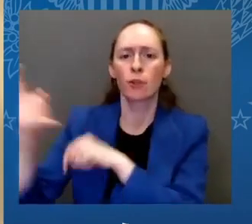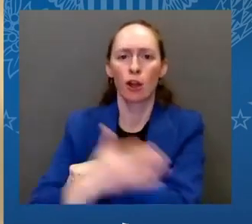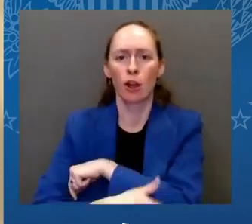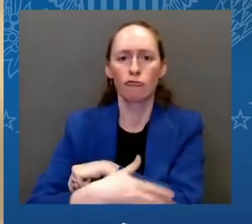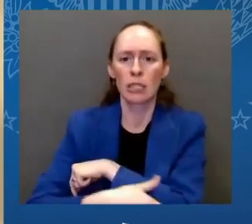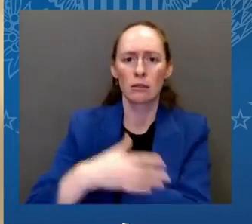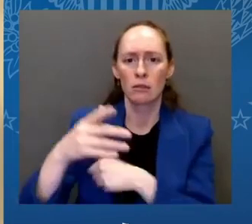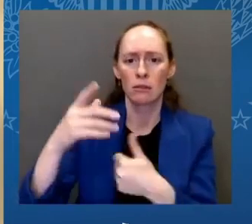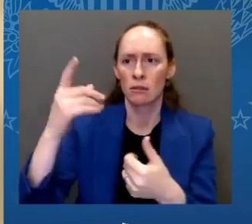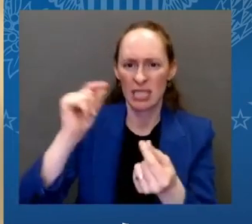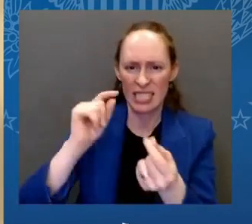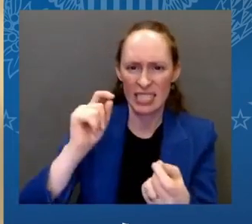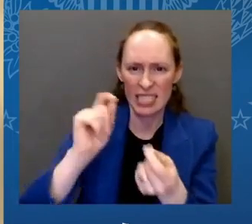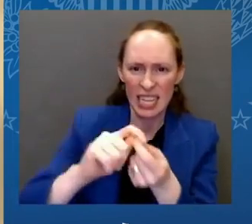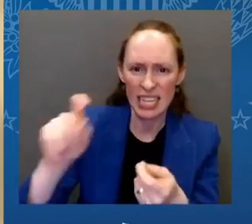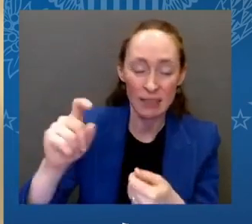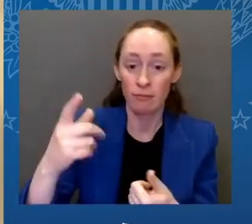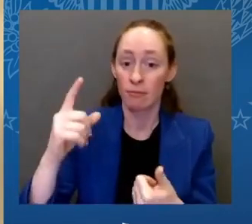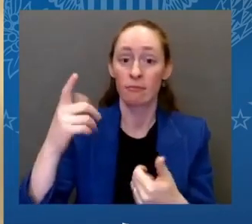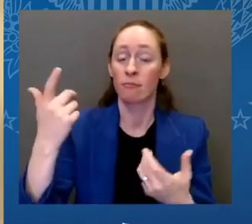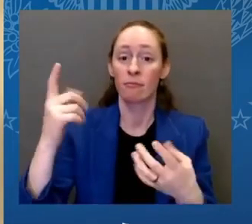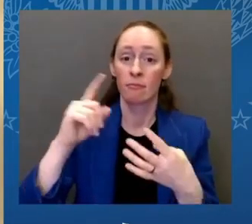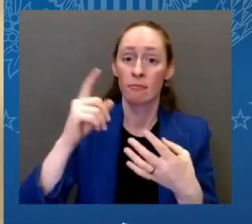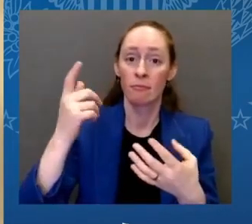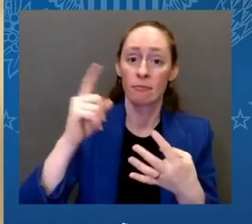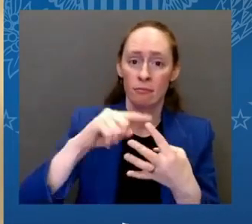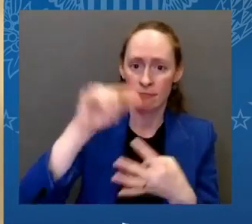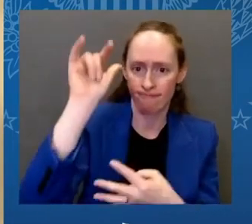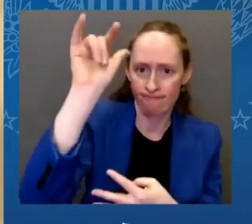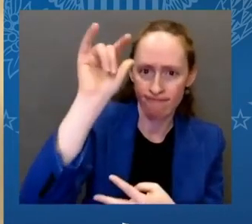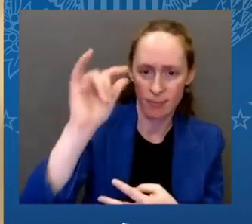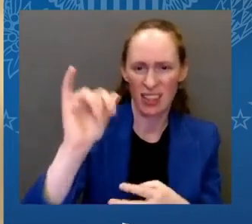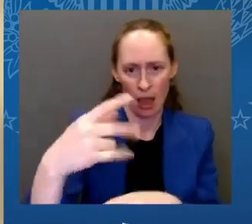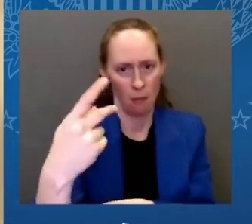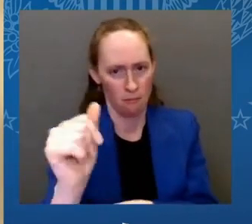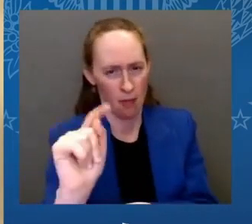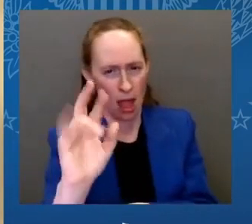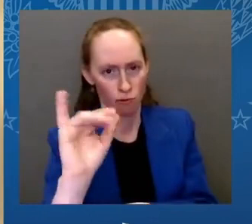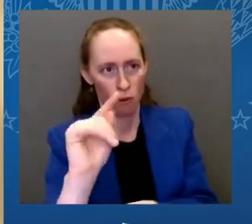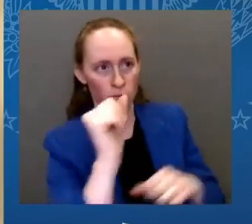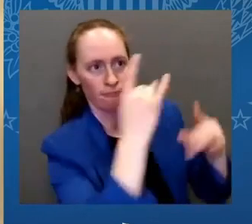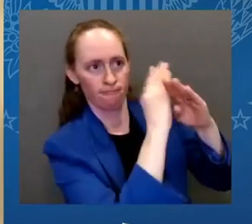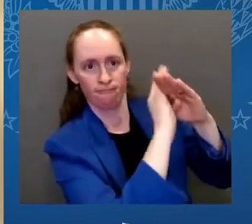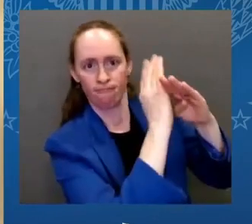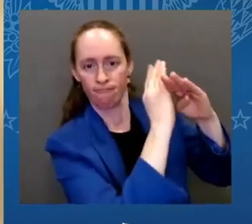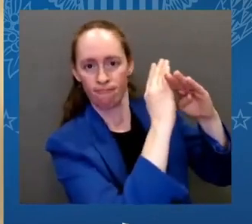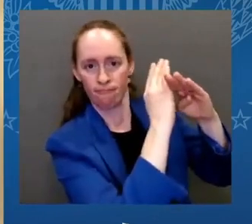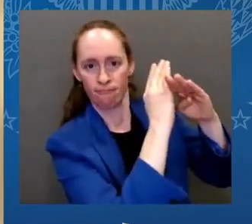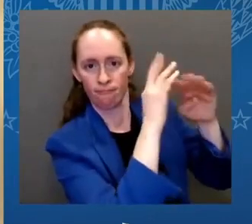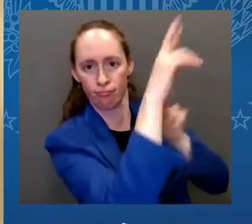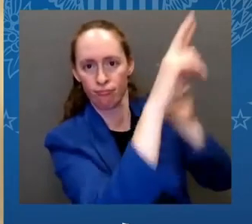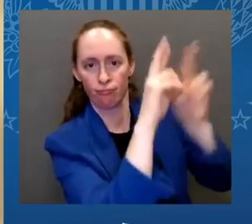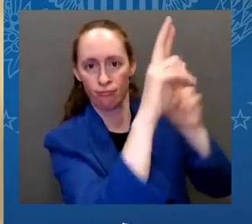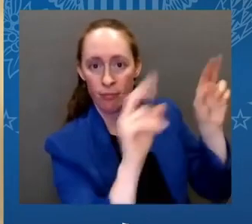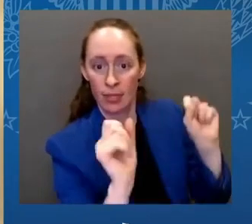партнерами по чотирьох напрямках. Це протиповітряна оборона, такі як